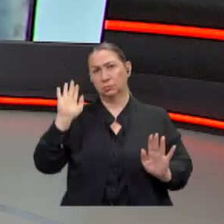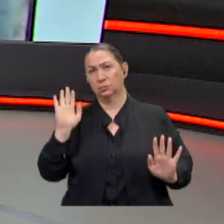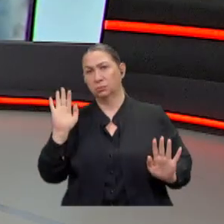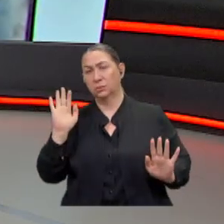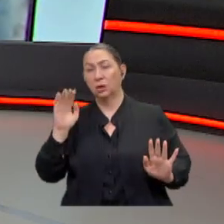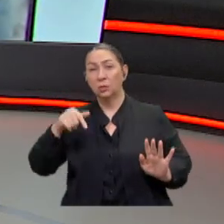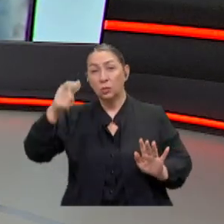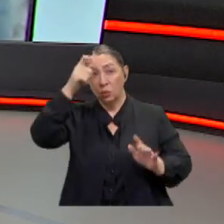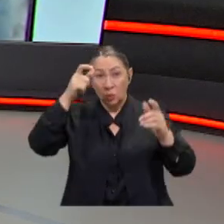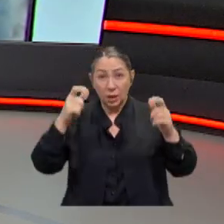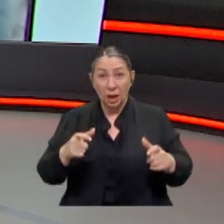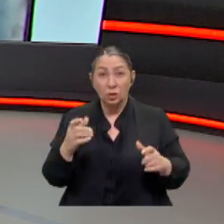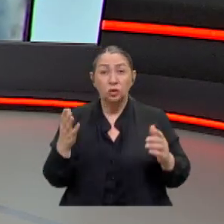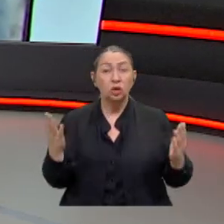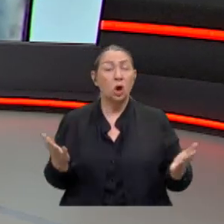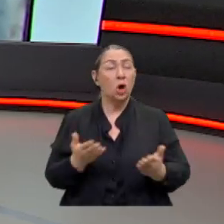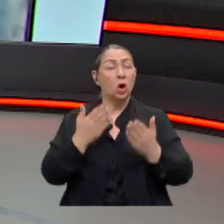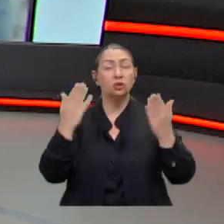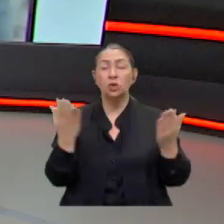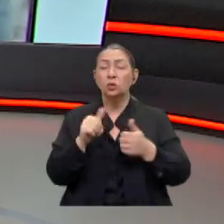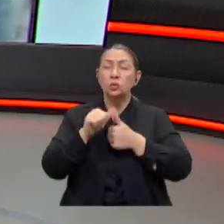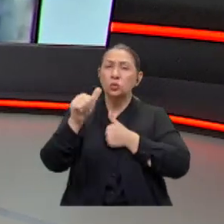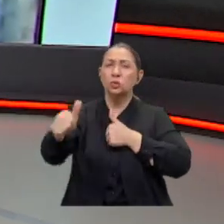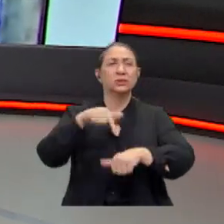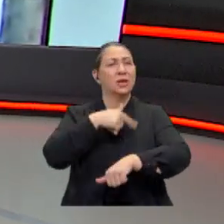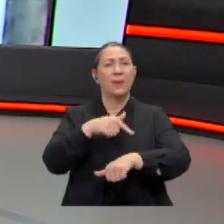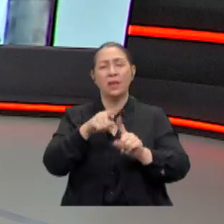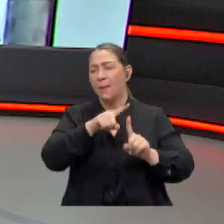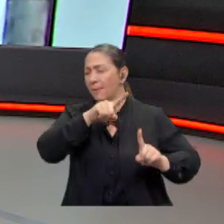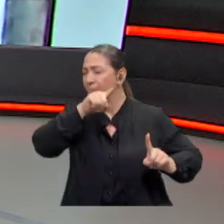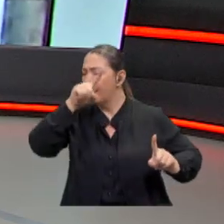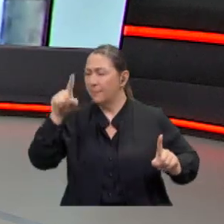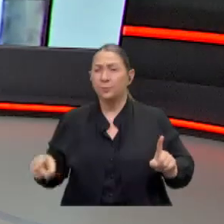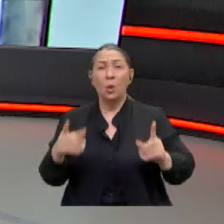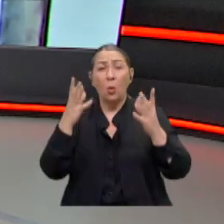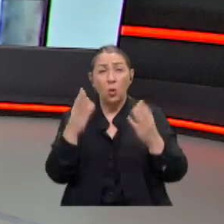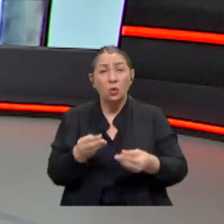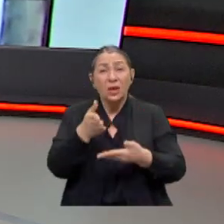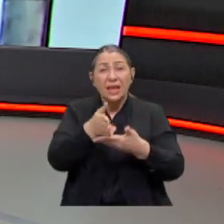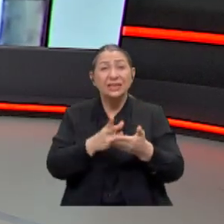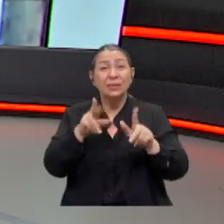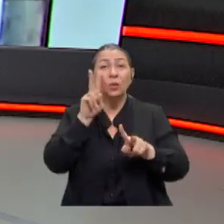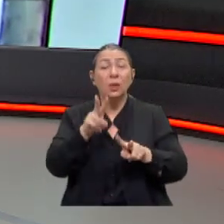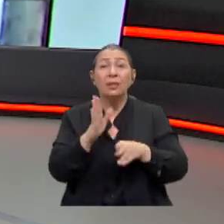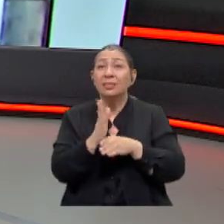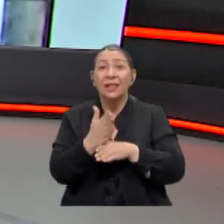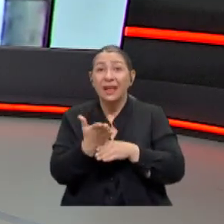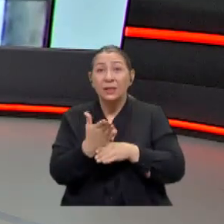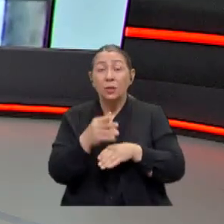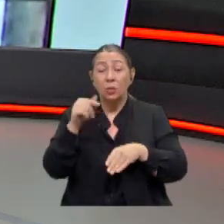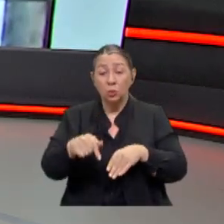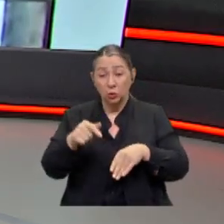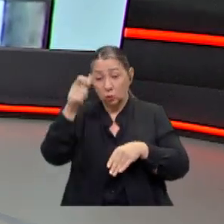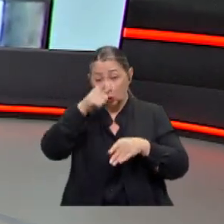bu ülkeye çok çok uzun zamandan beri olduğunu yarısı kadar görünüyor Neden Çünkü bu